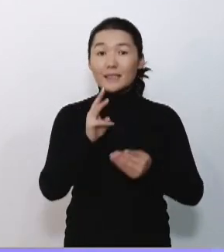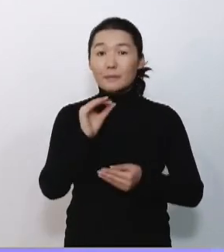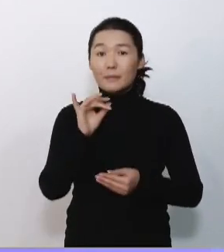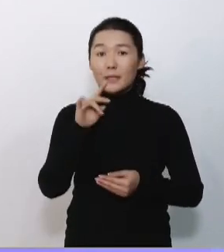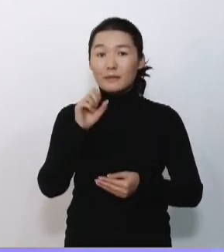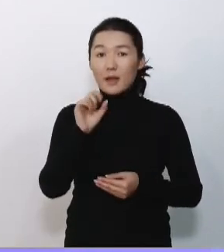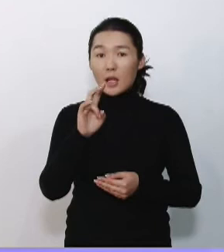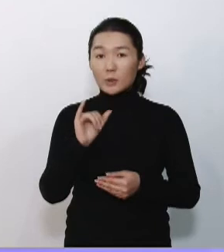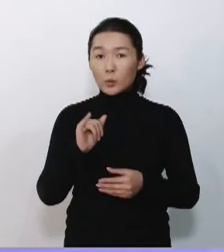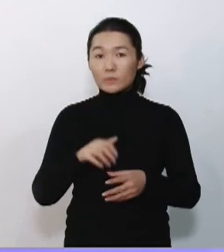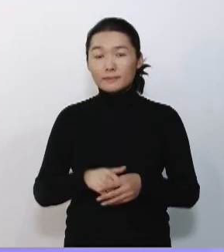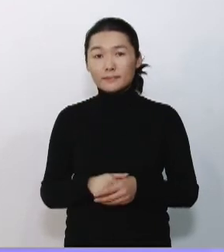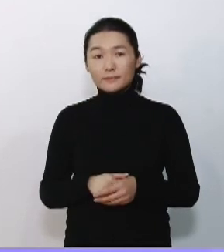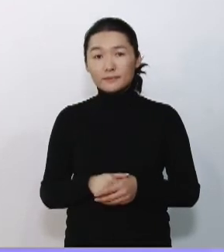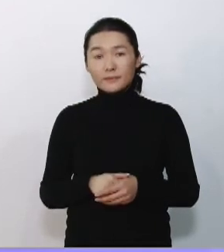Мирлану.